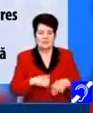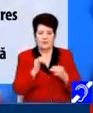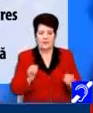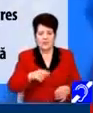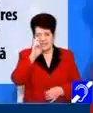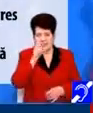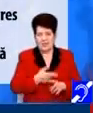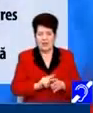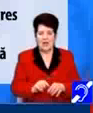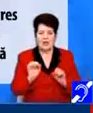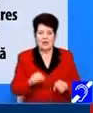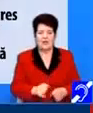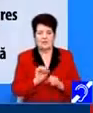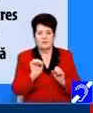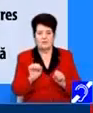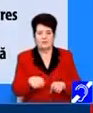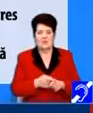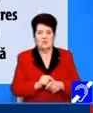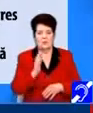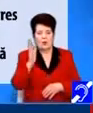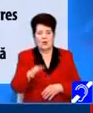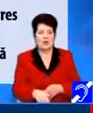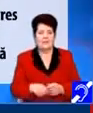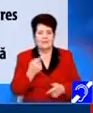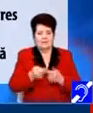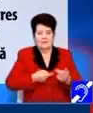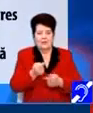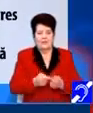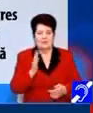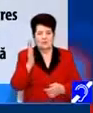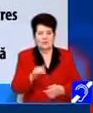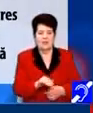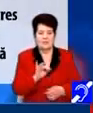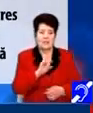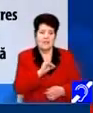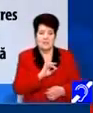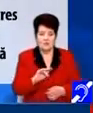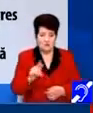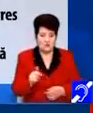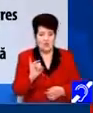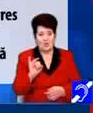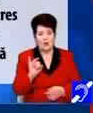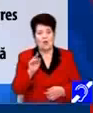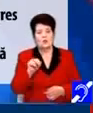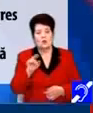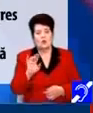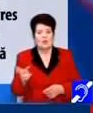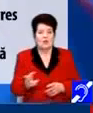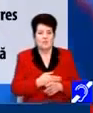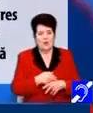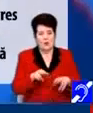dezvoltare a țării, care oferă șanse de progres și stabilitate pentru generații. Nici Igor Dodon și nici alt demnitar nu poate, fără